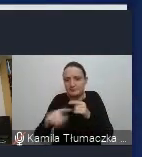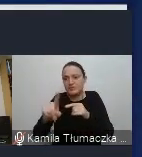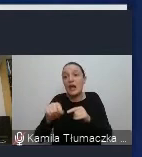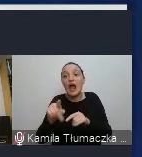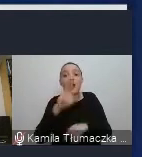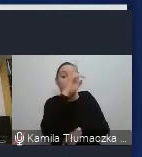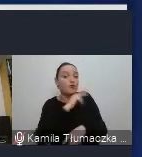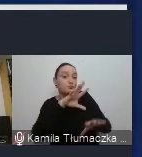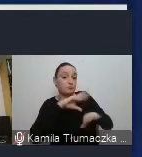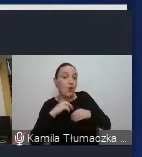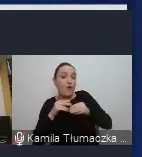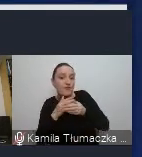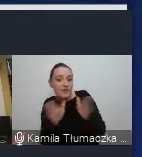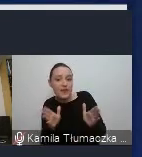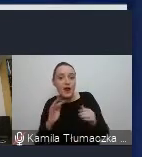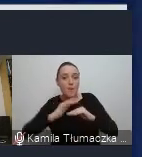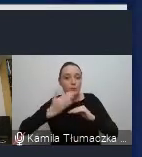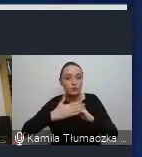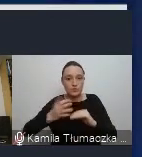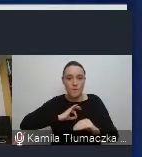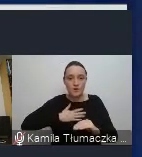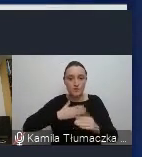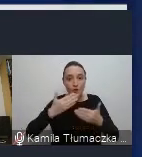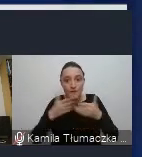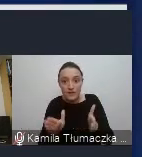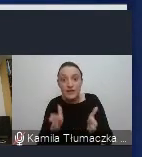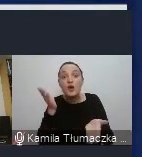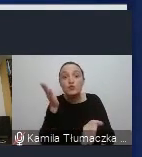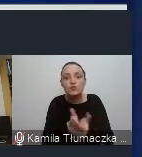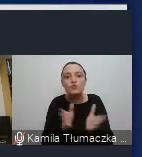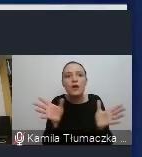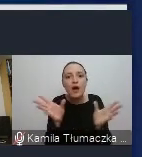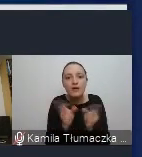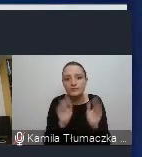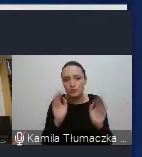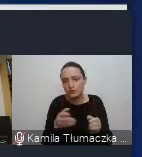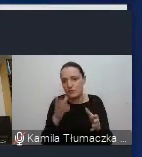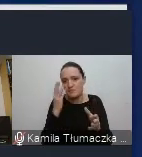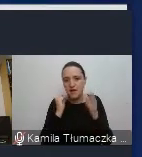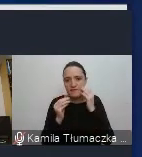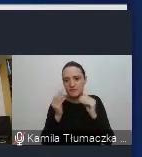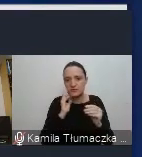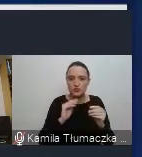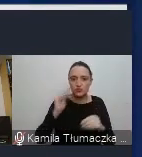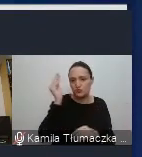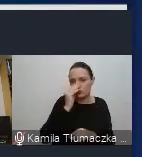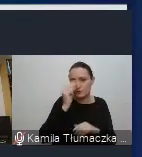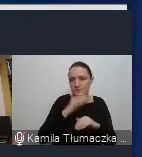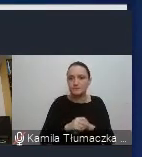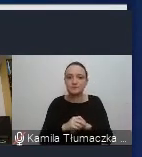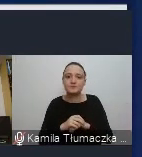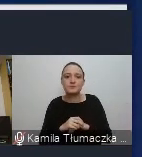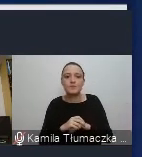rodzic, otwierając go na swoim komputerze, może już się z dzieckiem bawić i uczyć.